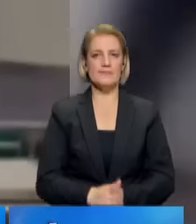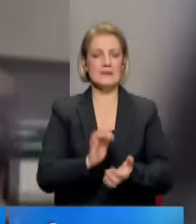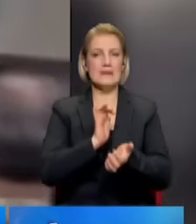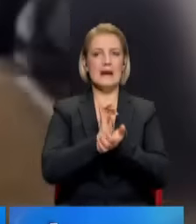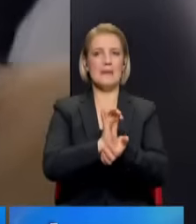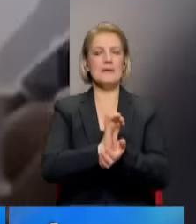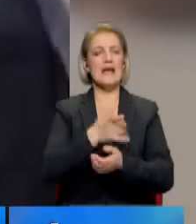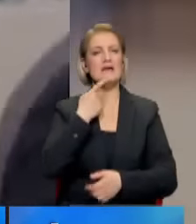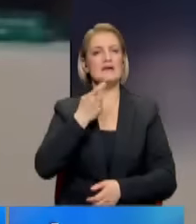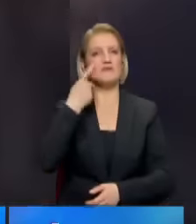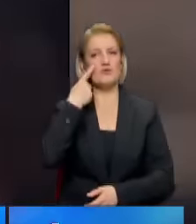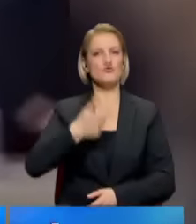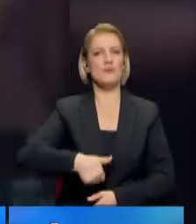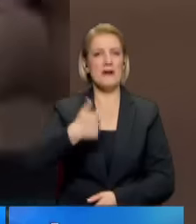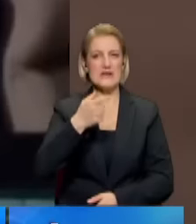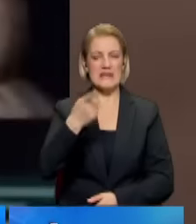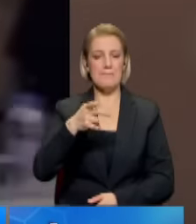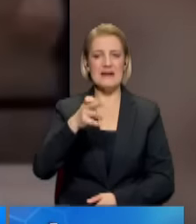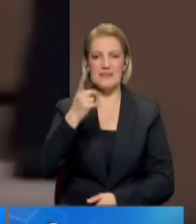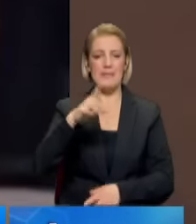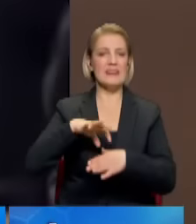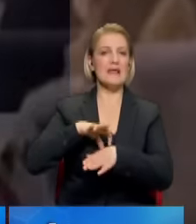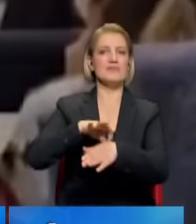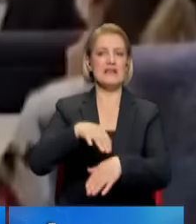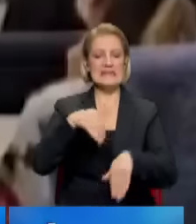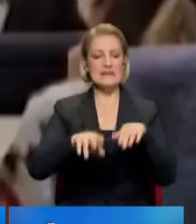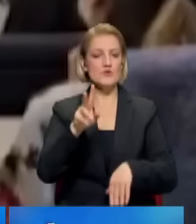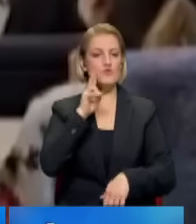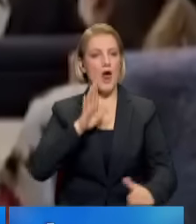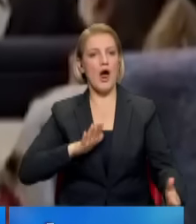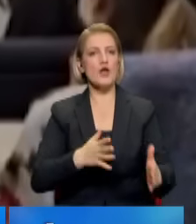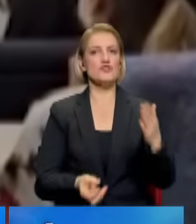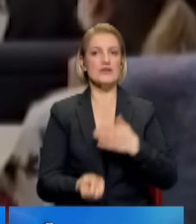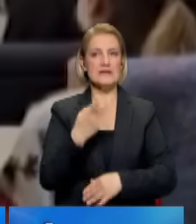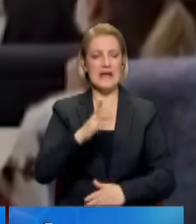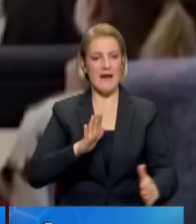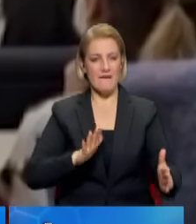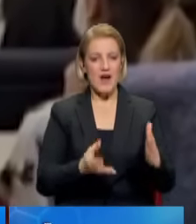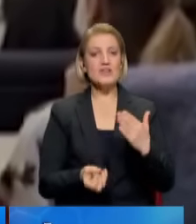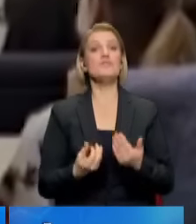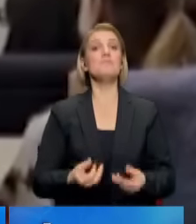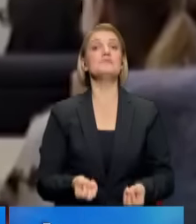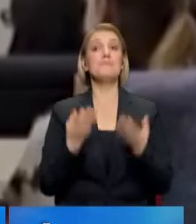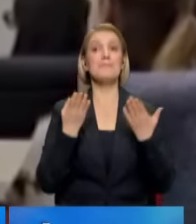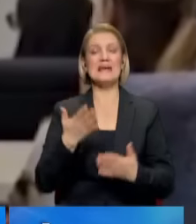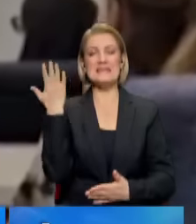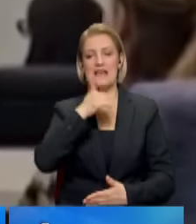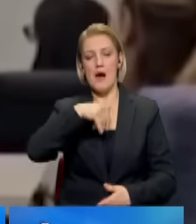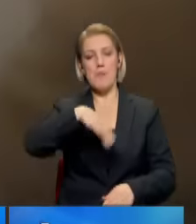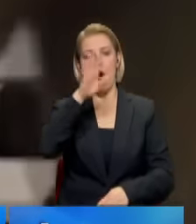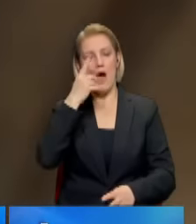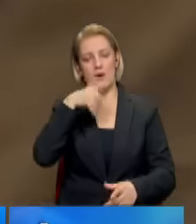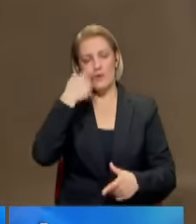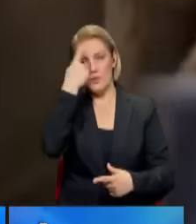Hapisteki eski cumhurbaşkanı Saakashvili'nin partisinden bir temsilci seçim sonuçlarına karşı çıktı. Karşı çıkmakla kalmadı, siyah boya da